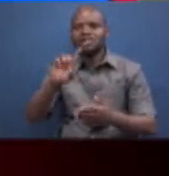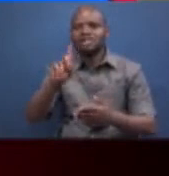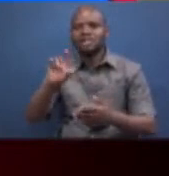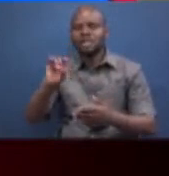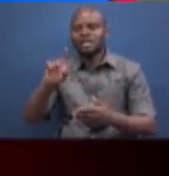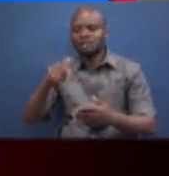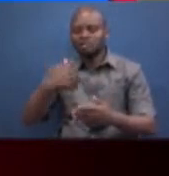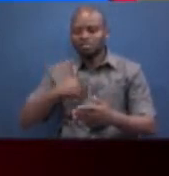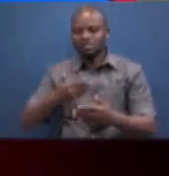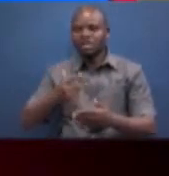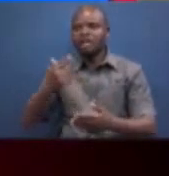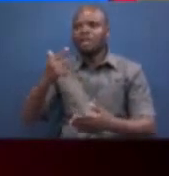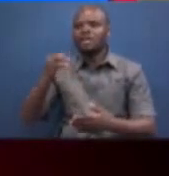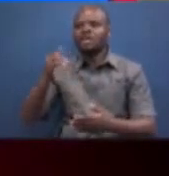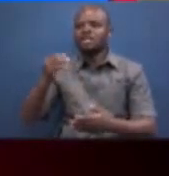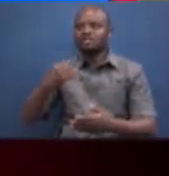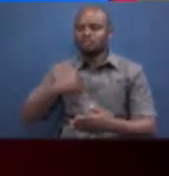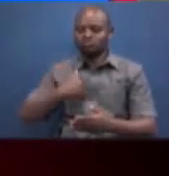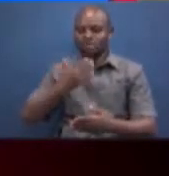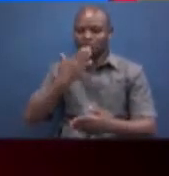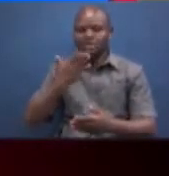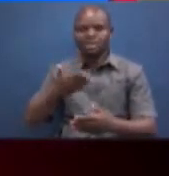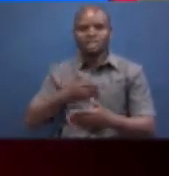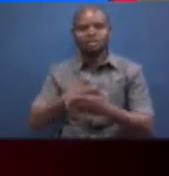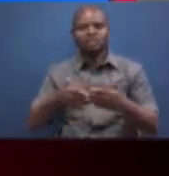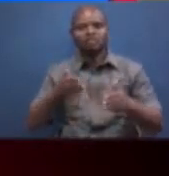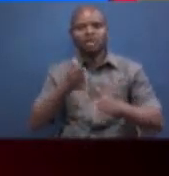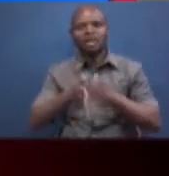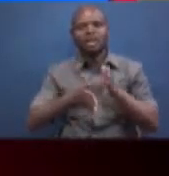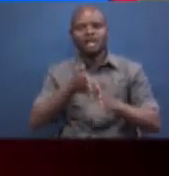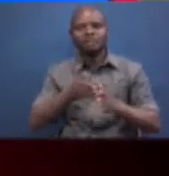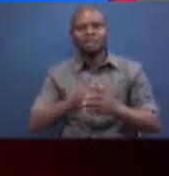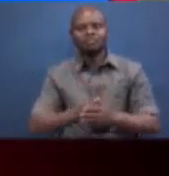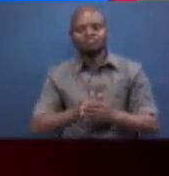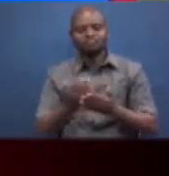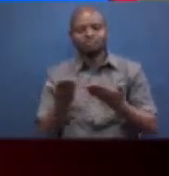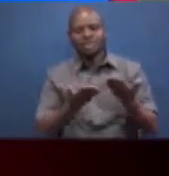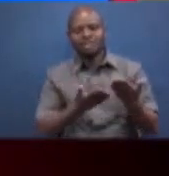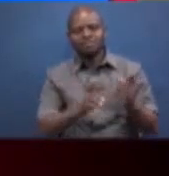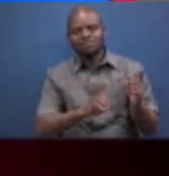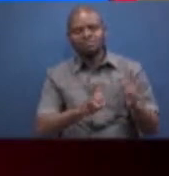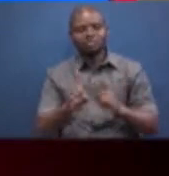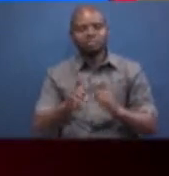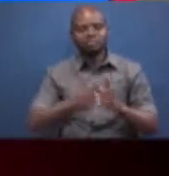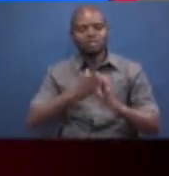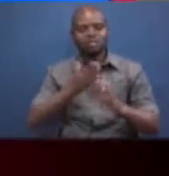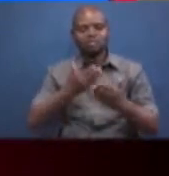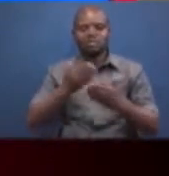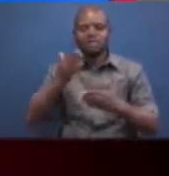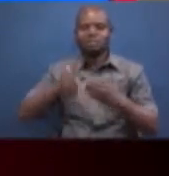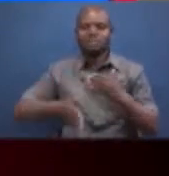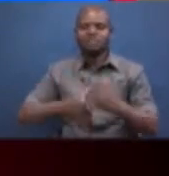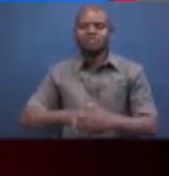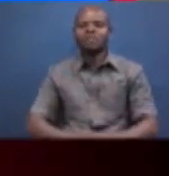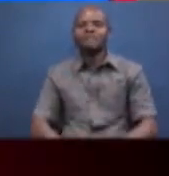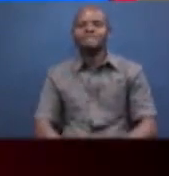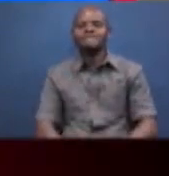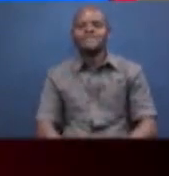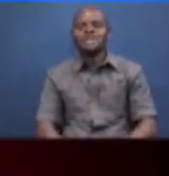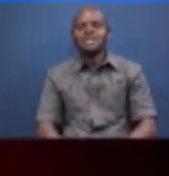Ezekiel Mwambopo, niko hapa na Tito Makombe ambaye anatuletea habari hizi kwa lugha ya alama. Karibu tuambatane mwanzo mpaka